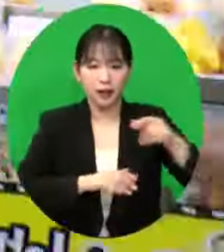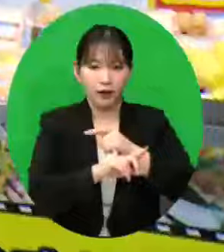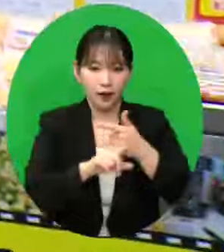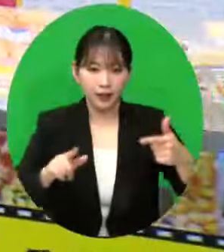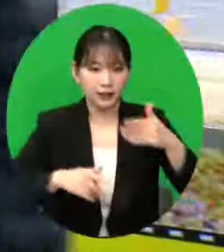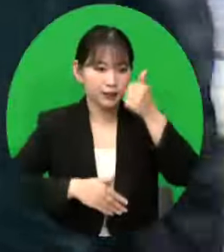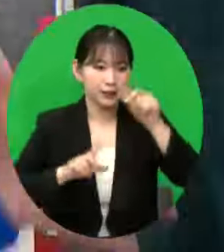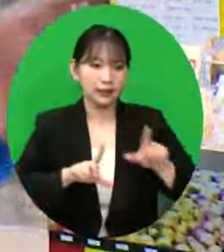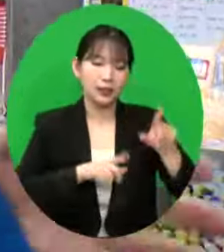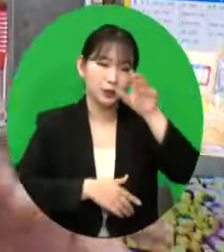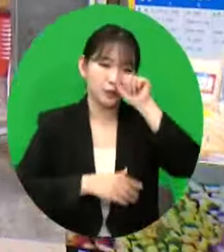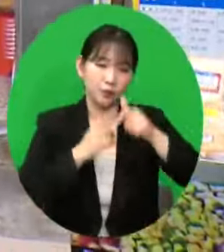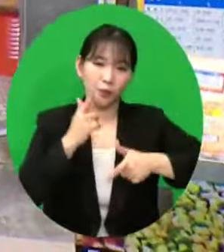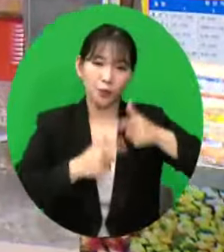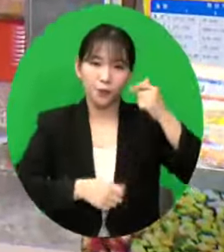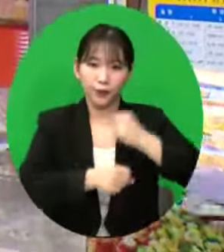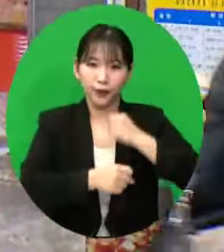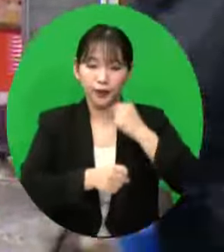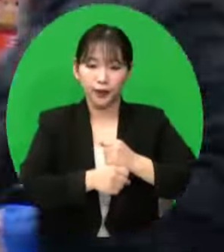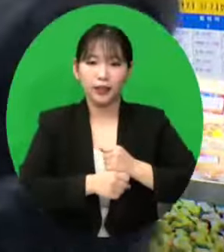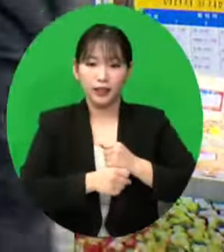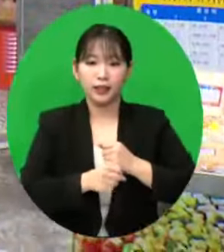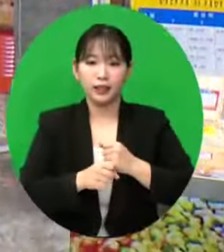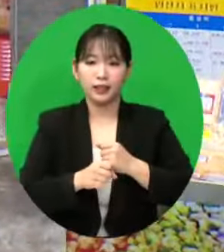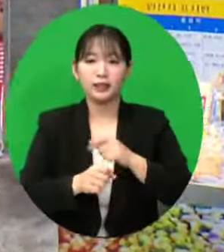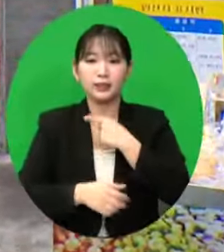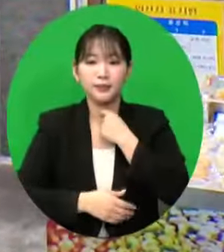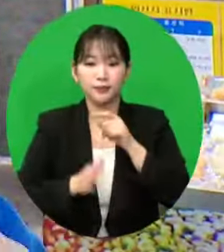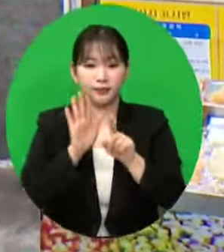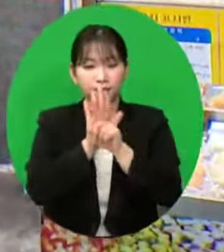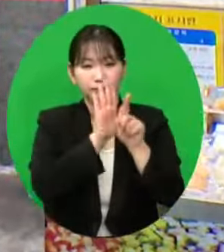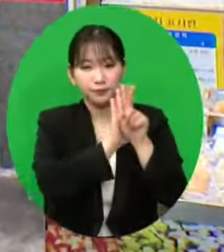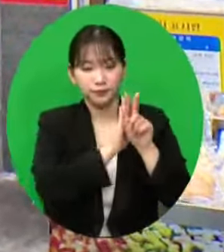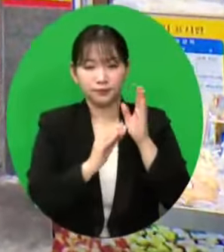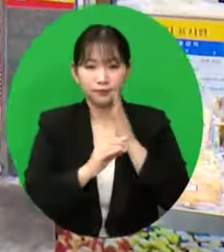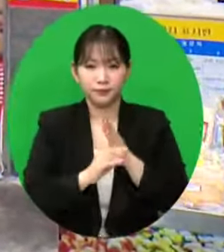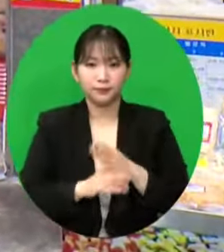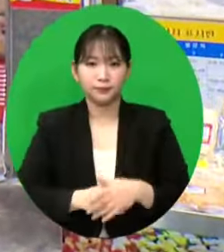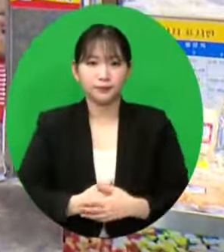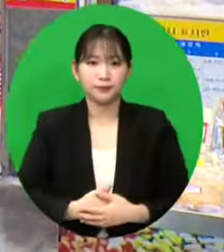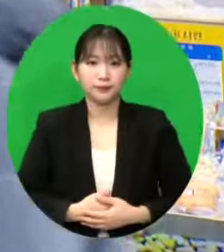청년이 살기 좋은 목포 만들기를 내걸었습니다. MBC 뉴스 김양훈입니다.